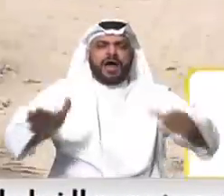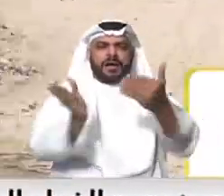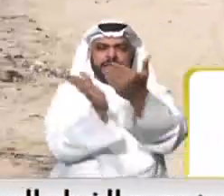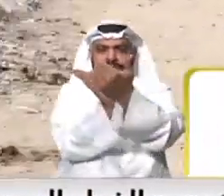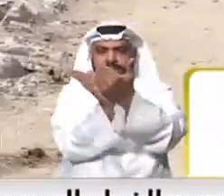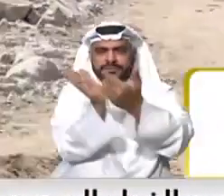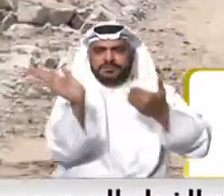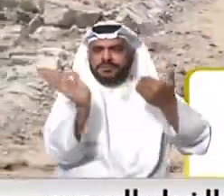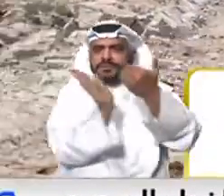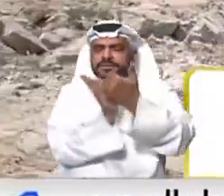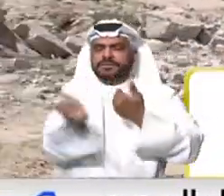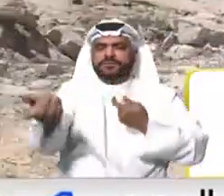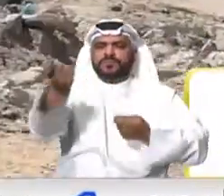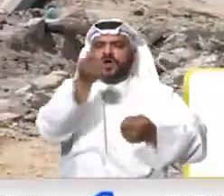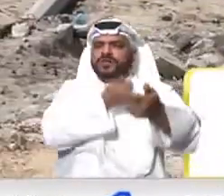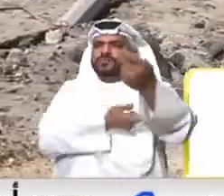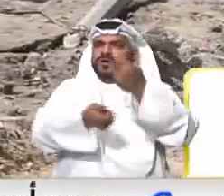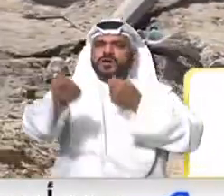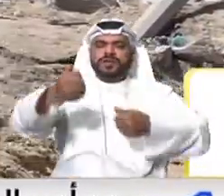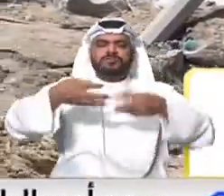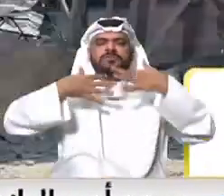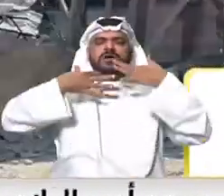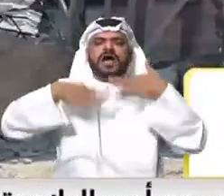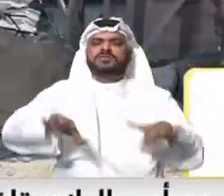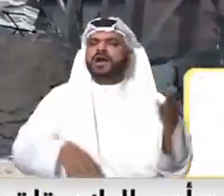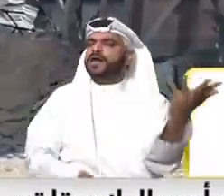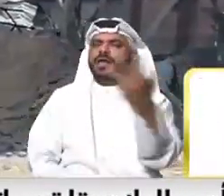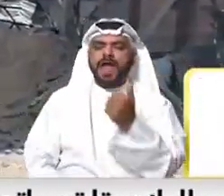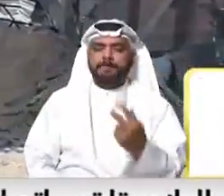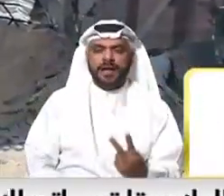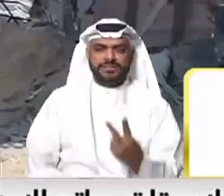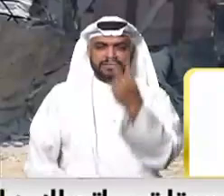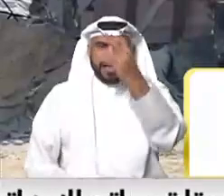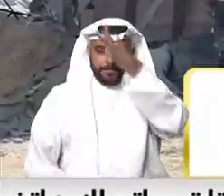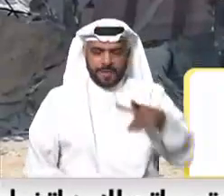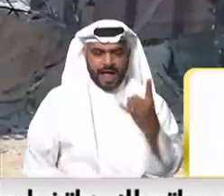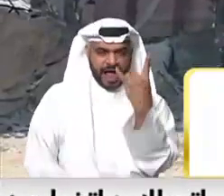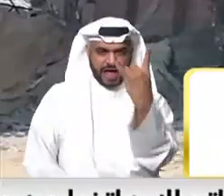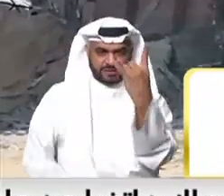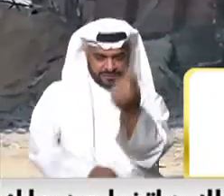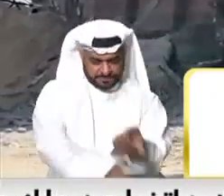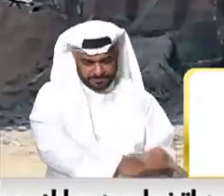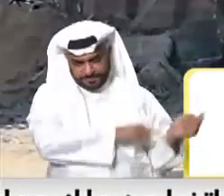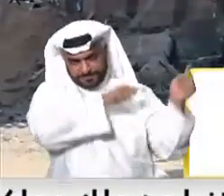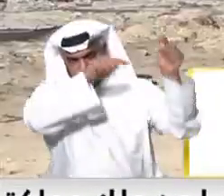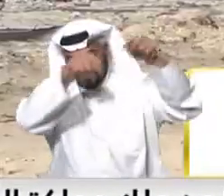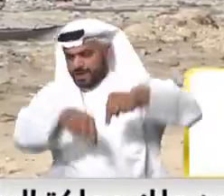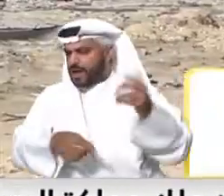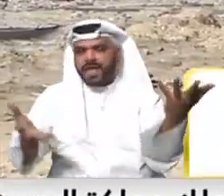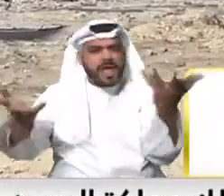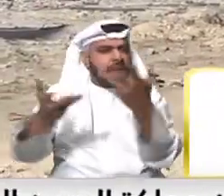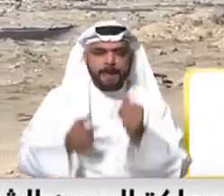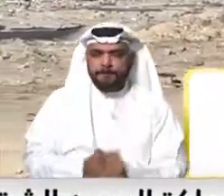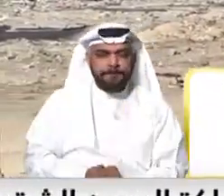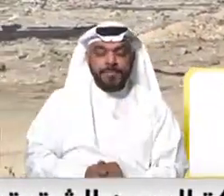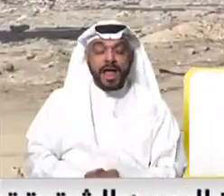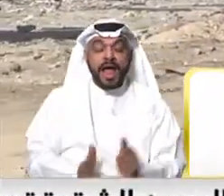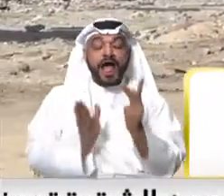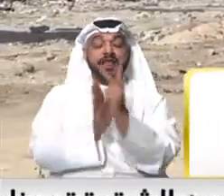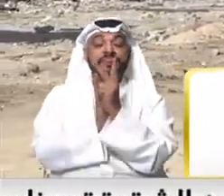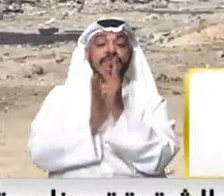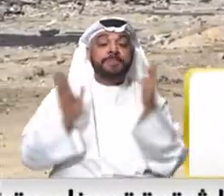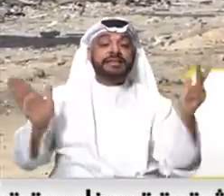قطاع غزة منذ بدء الهجمات الإسرائيلية البرية على قطاع غزة بلغت حوالي